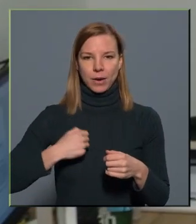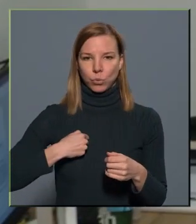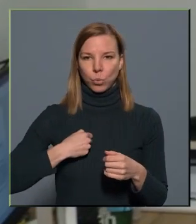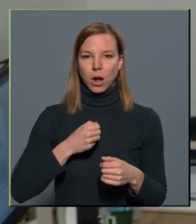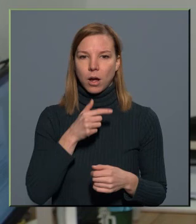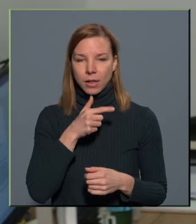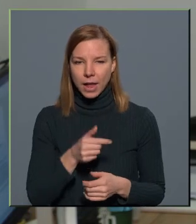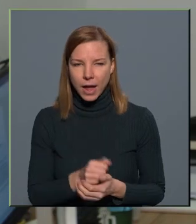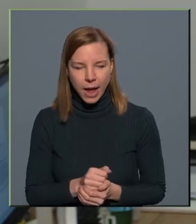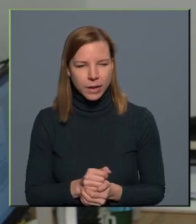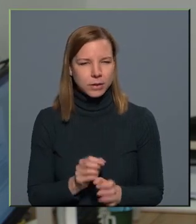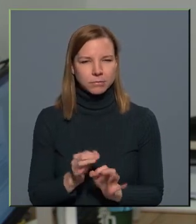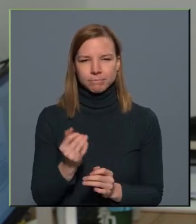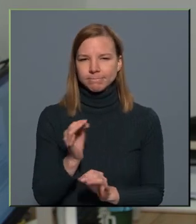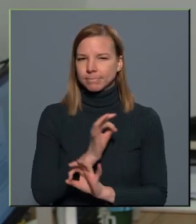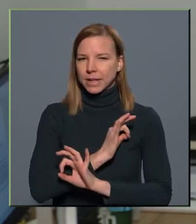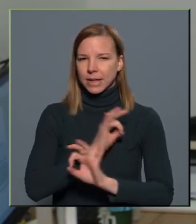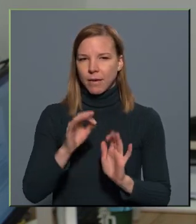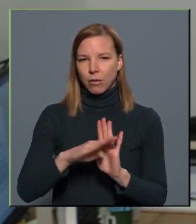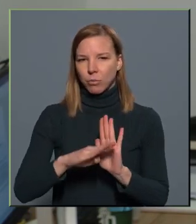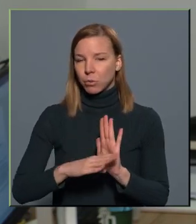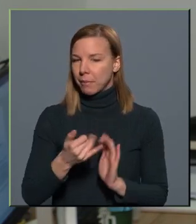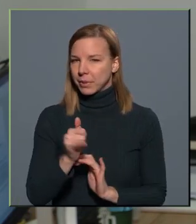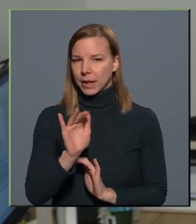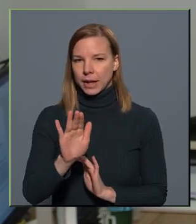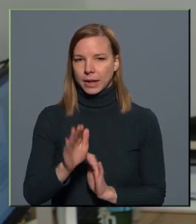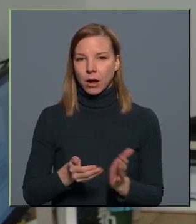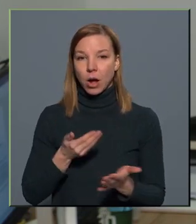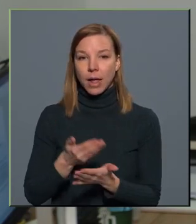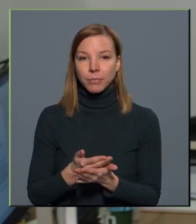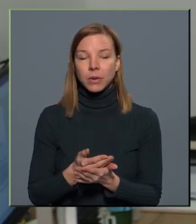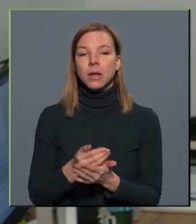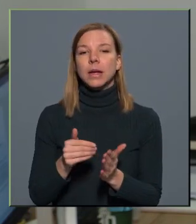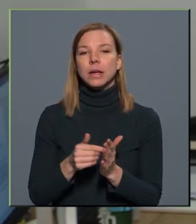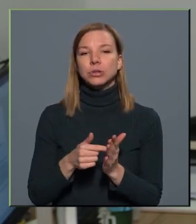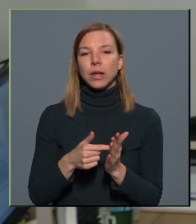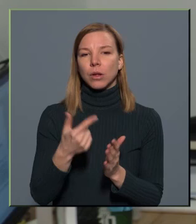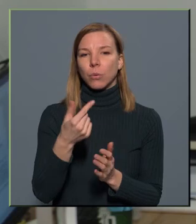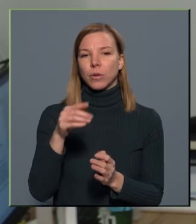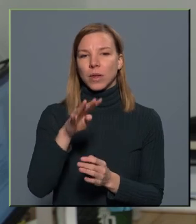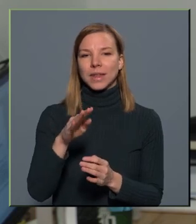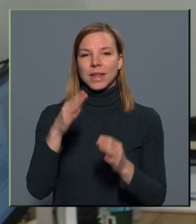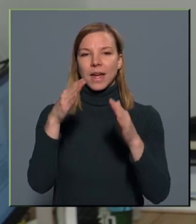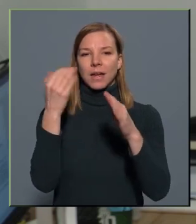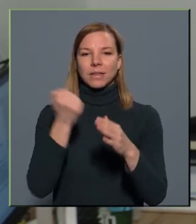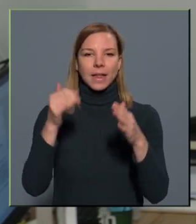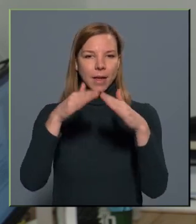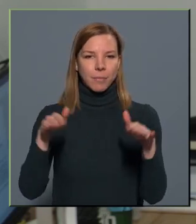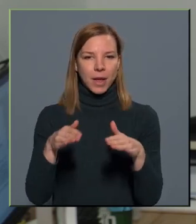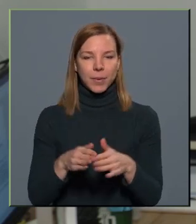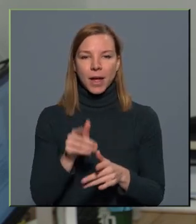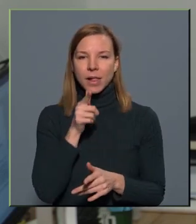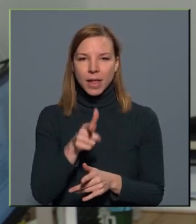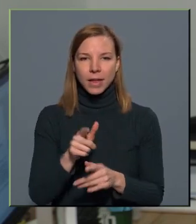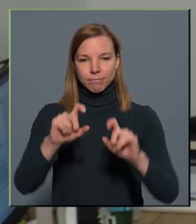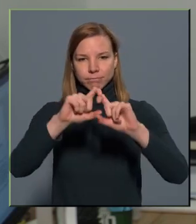nagyon jó rendezvény, már most előre mindenkinek ajánlom, illetve decemberben, 2024 decemberében egy Találd meg a Mikulás nevezetű rendezvény is lesz a